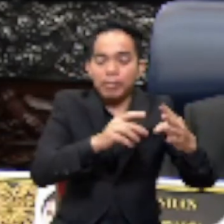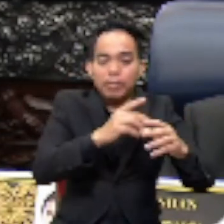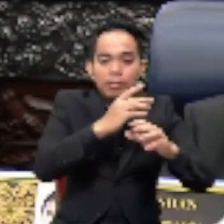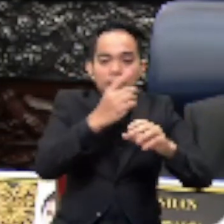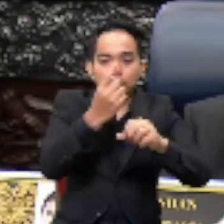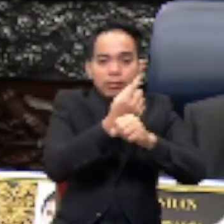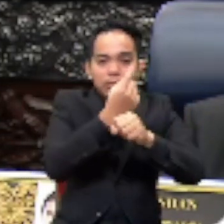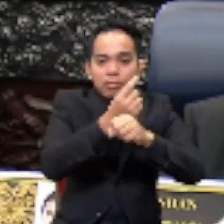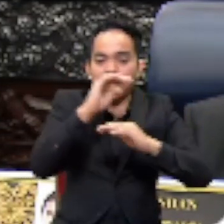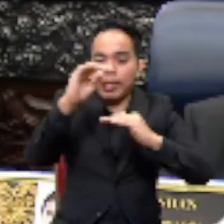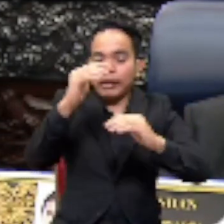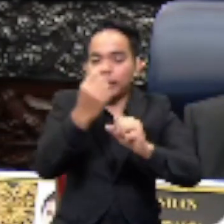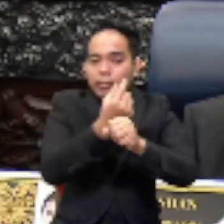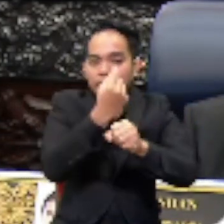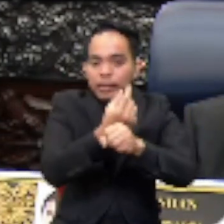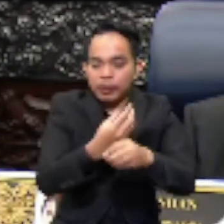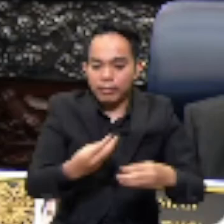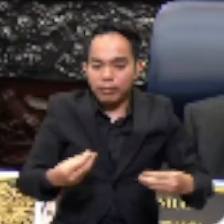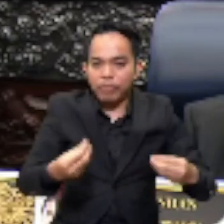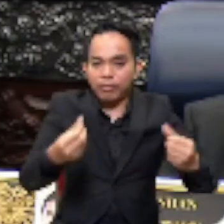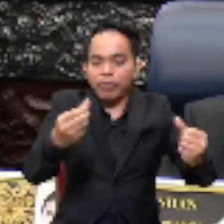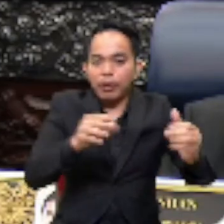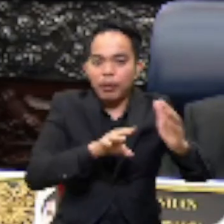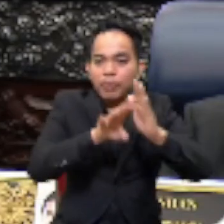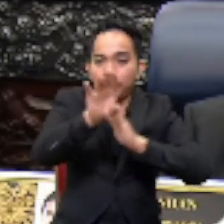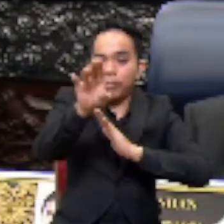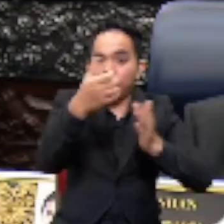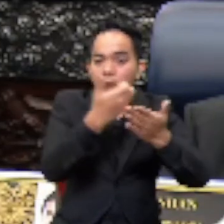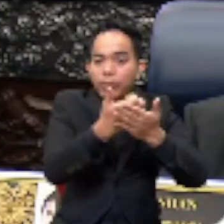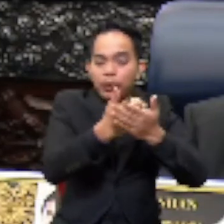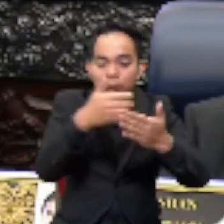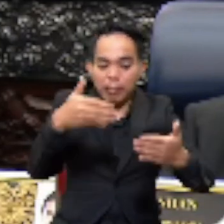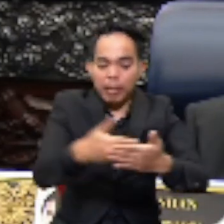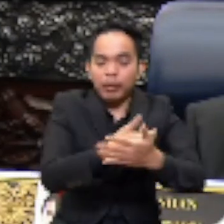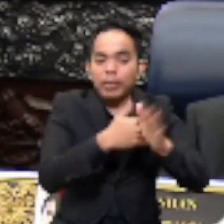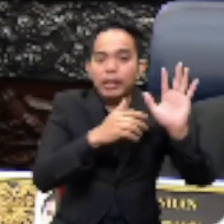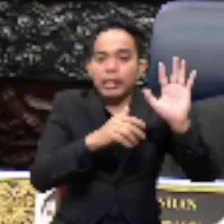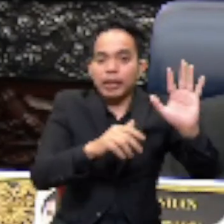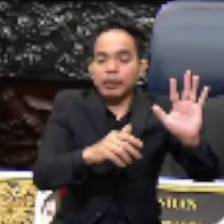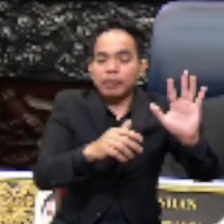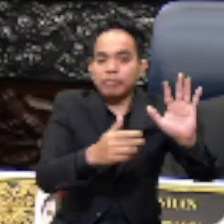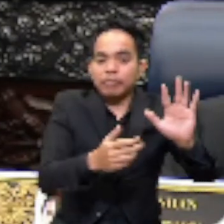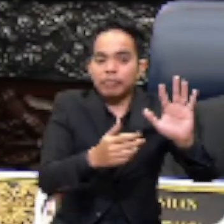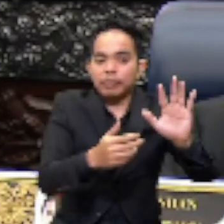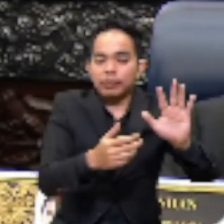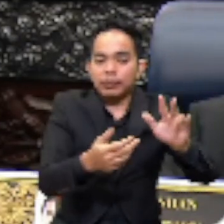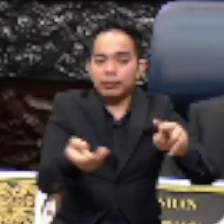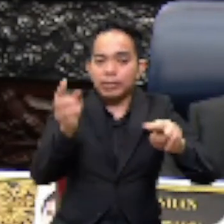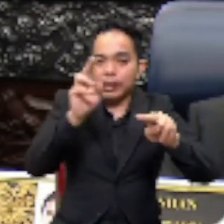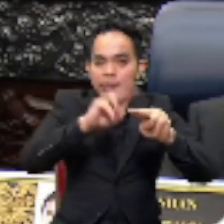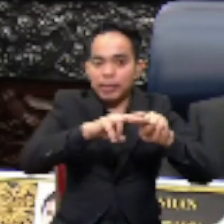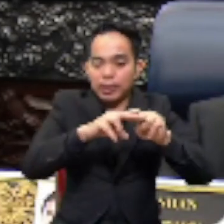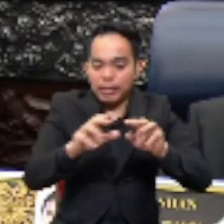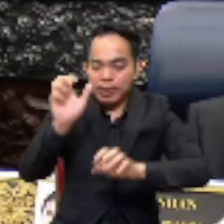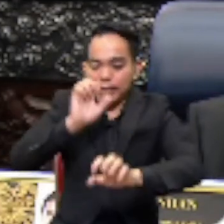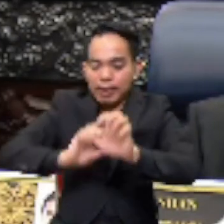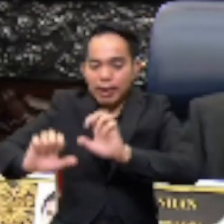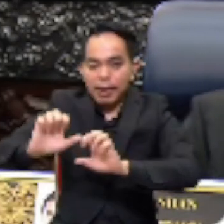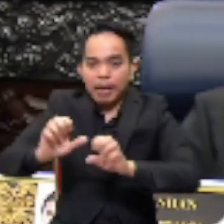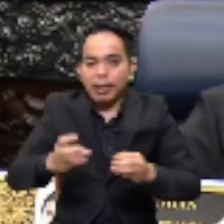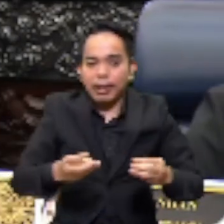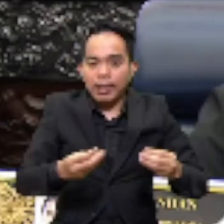tanah sekaligus merangsang pertumbuhan ekonomi baru dan yang kelima meningkatkan nilai haranah menjada